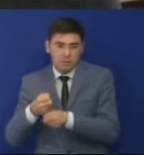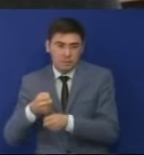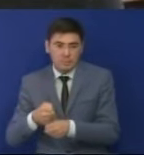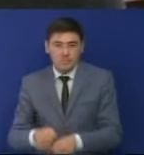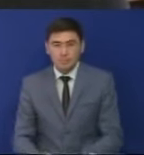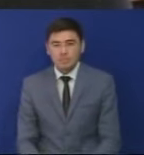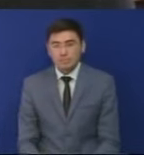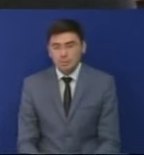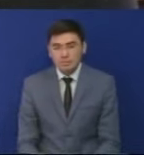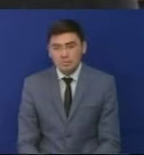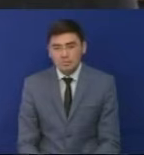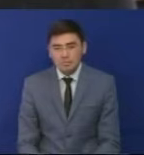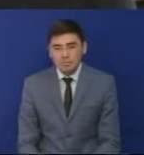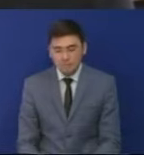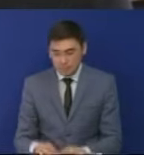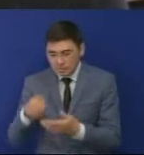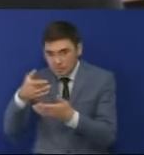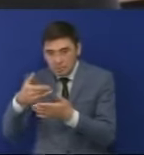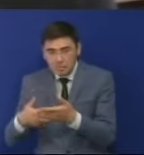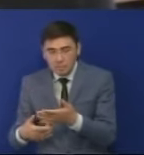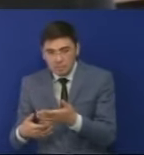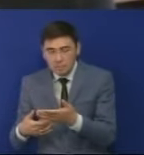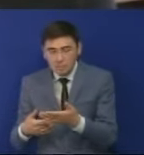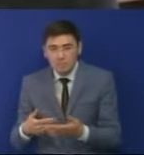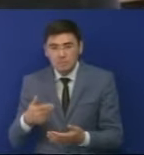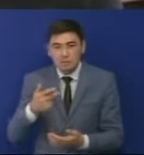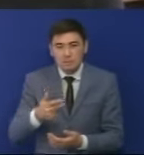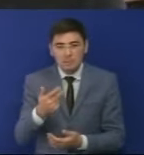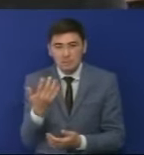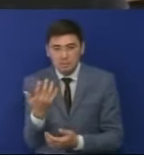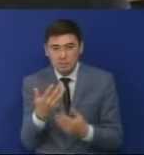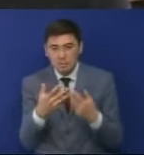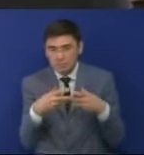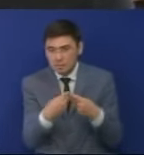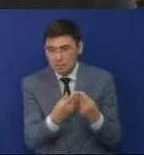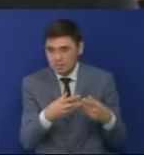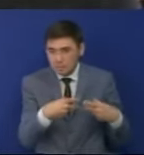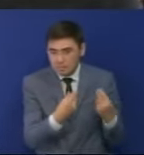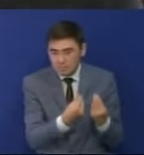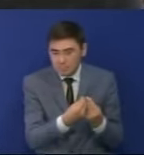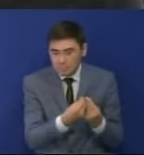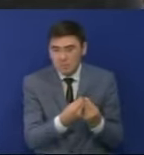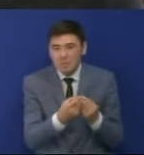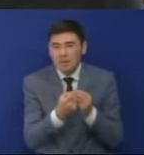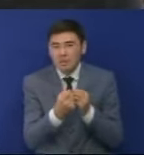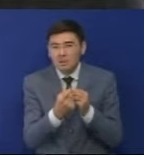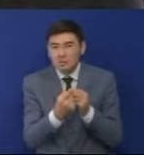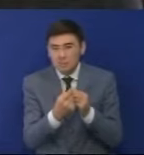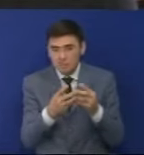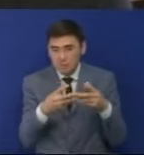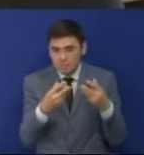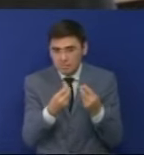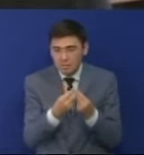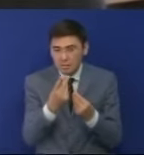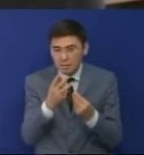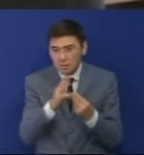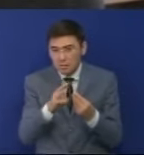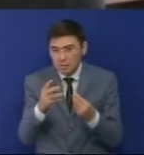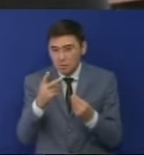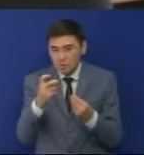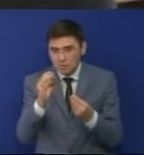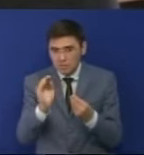этом списке уже числится 35 семей. Бұл тізімде 35 отбасы бар. Олардың арасынан 11 жанұя бюджетке 2 миллион